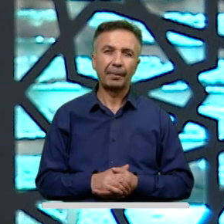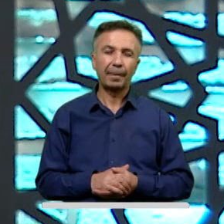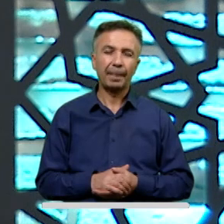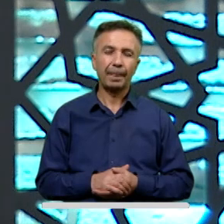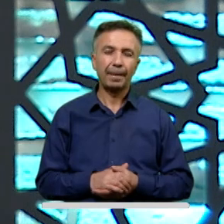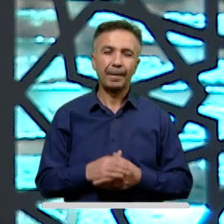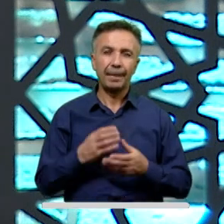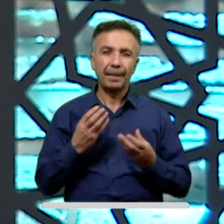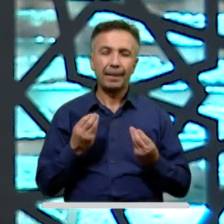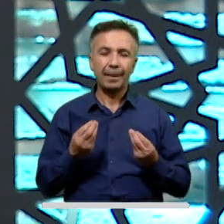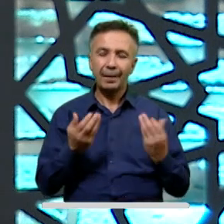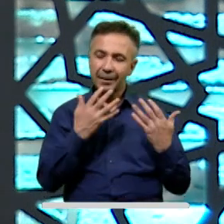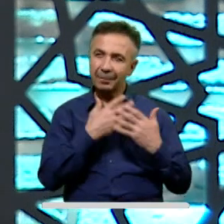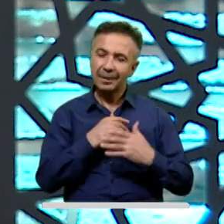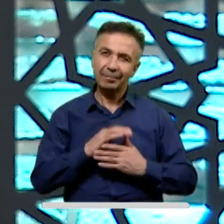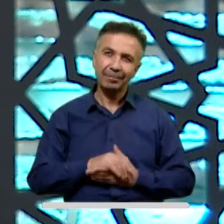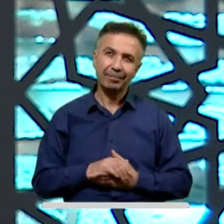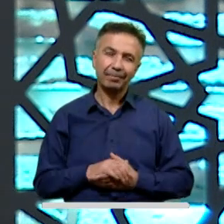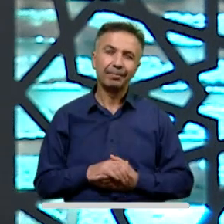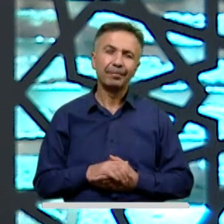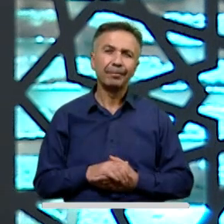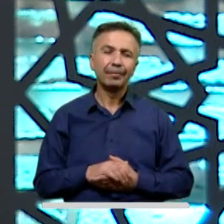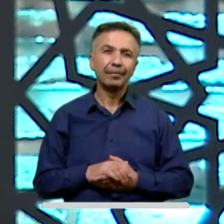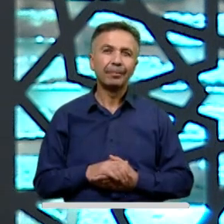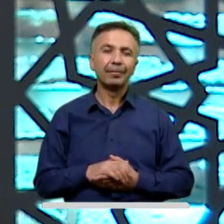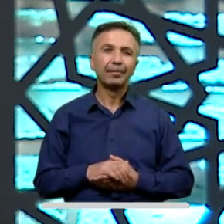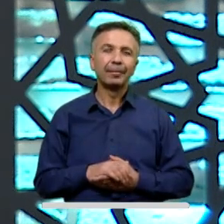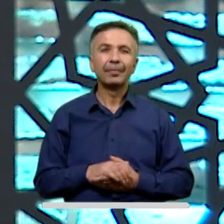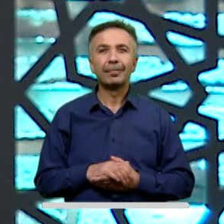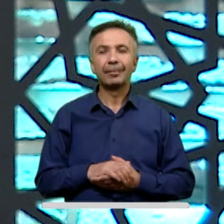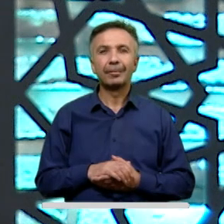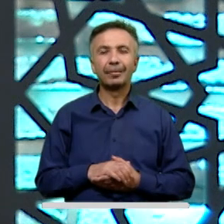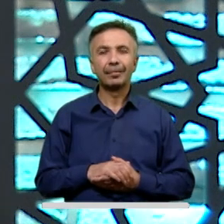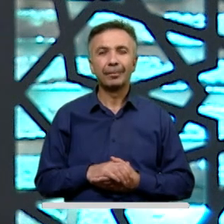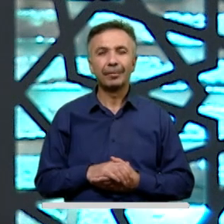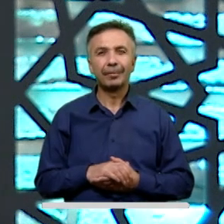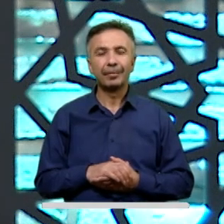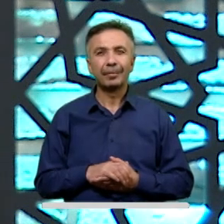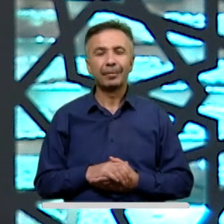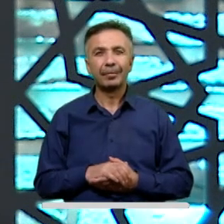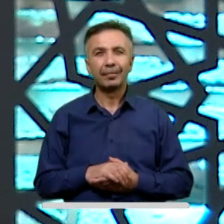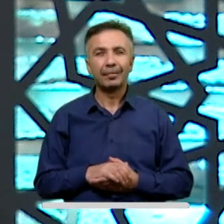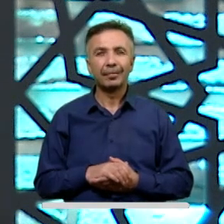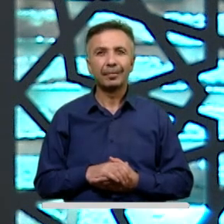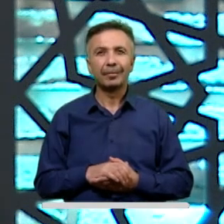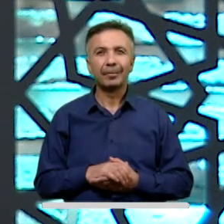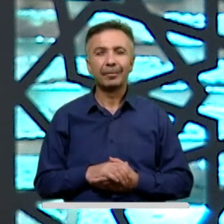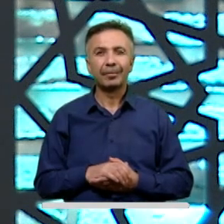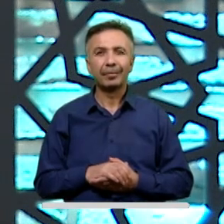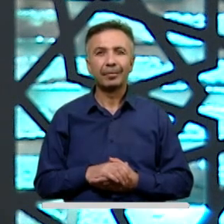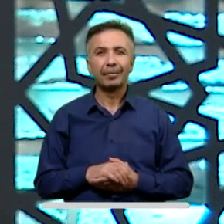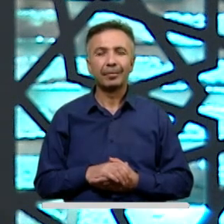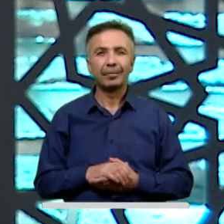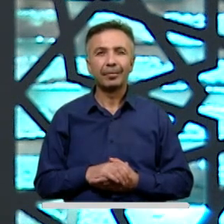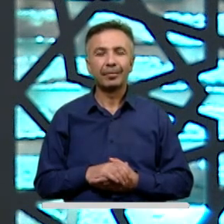İyi akşamlar hocam. Sağ olun. Hayırlı akşamlar Fatma Hanım. Duyuyorum efendim. İyi akşamlar hocam. Hayırlı akşamlar.